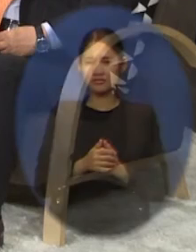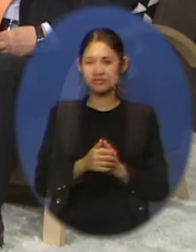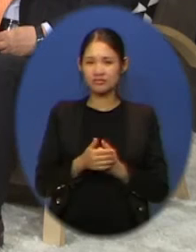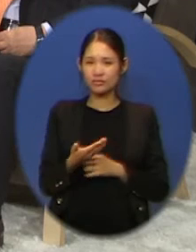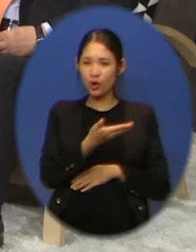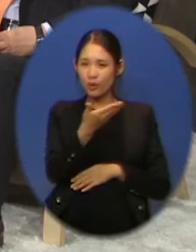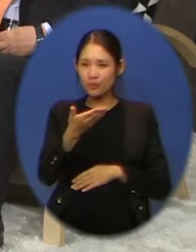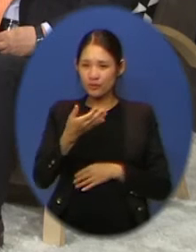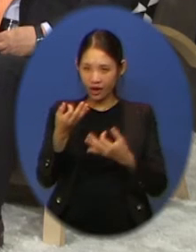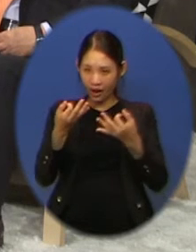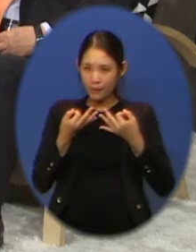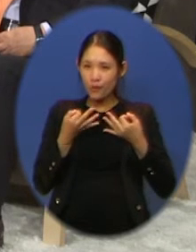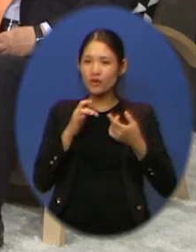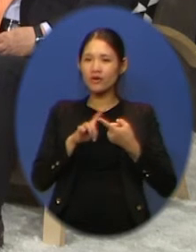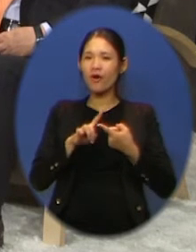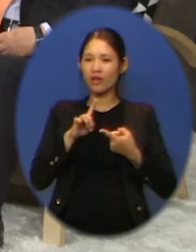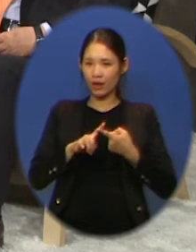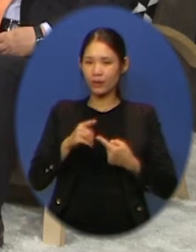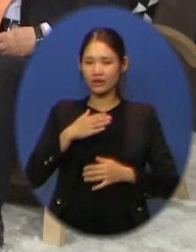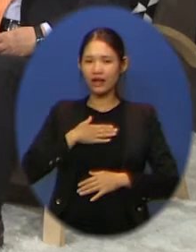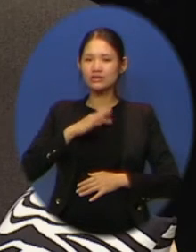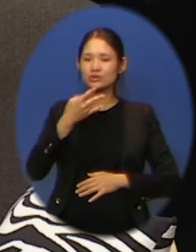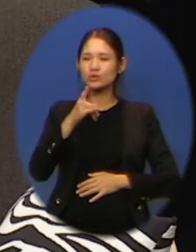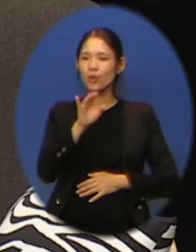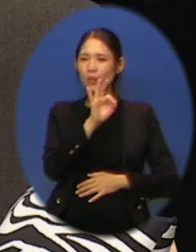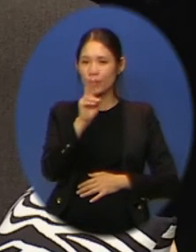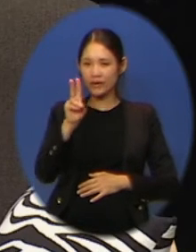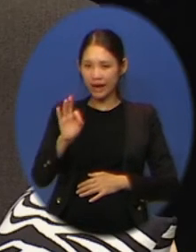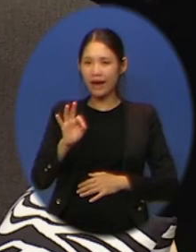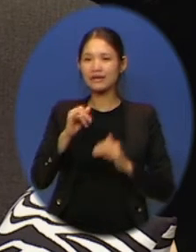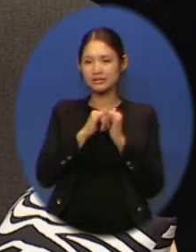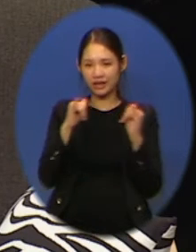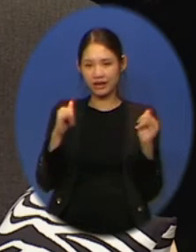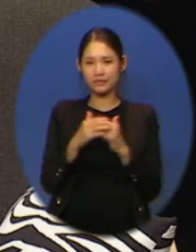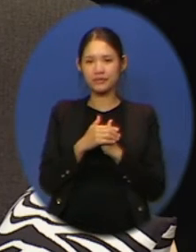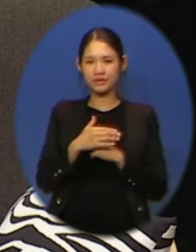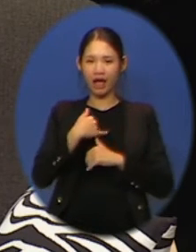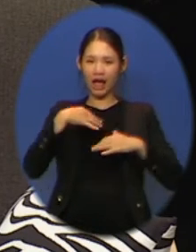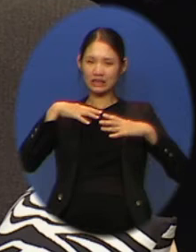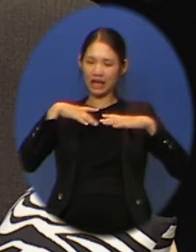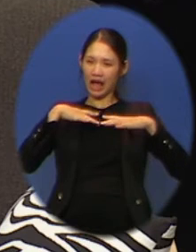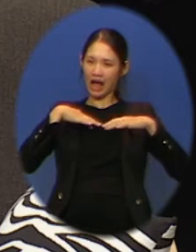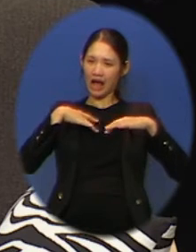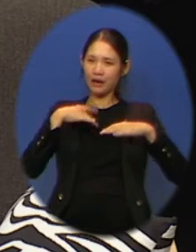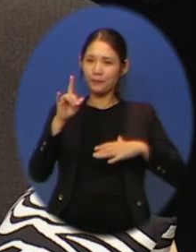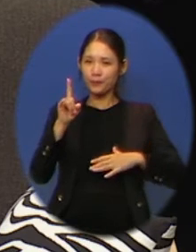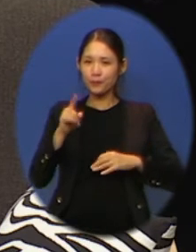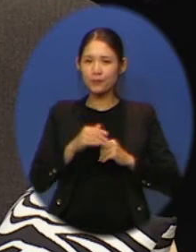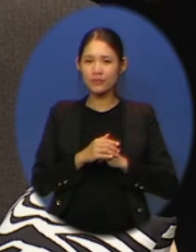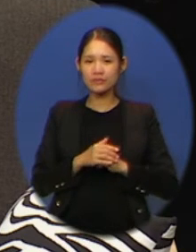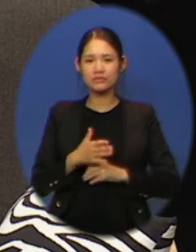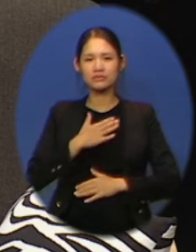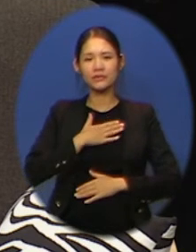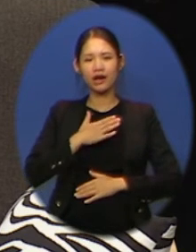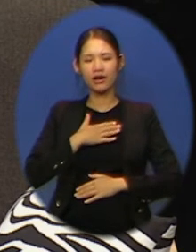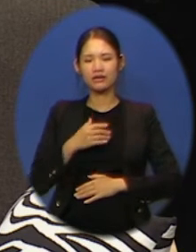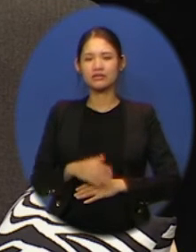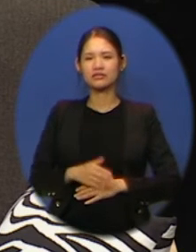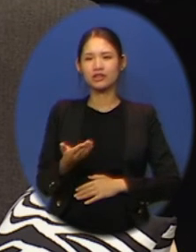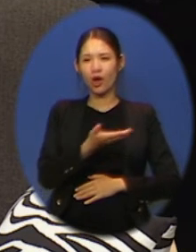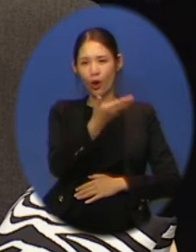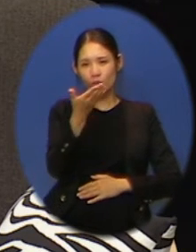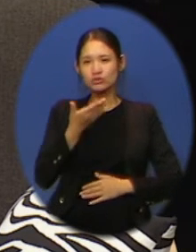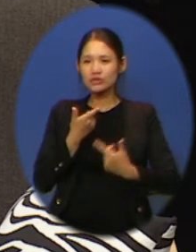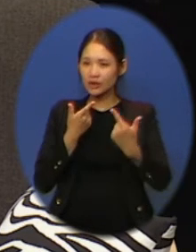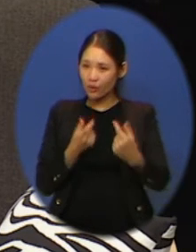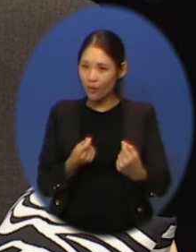아다시피는 동양 사람이고 내가 하나 자랑할 수 있는 것은 나는 여러분들